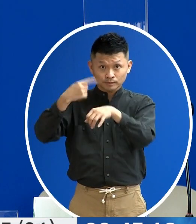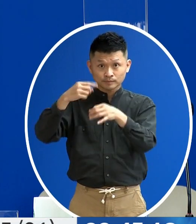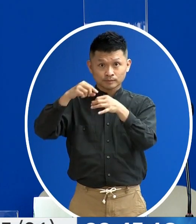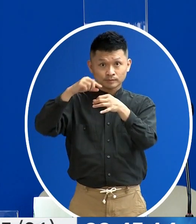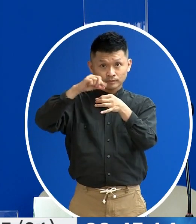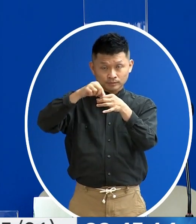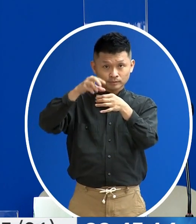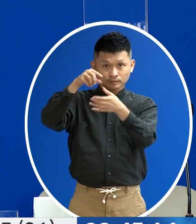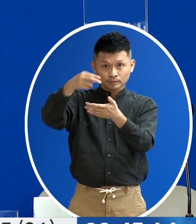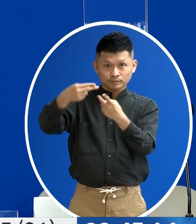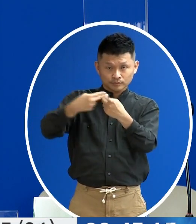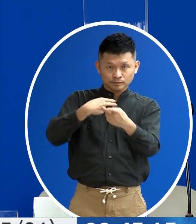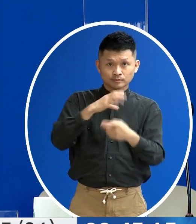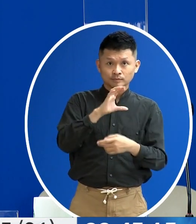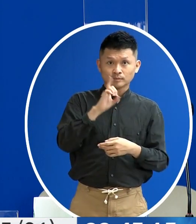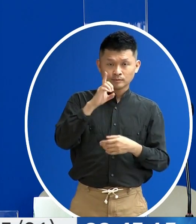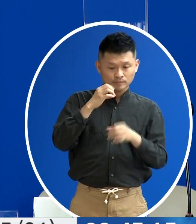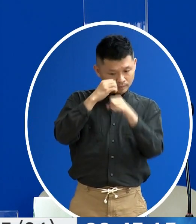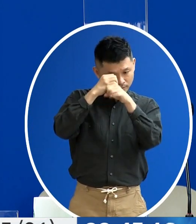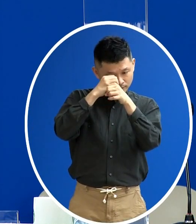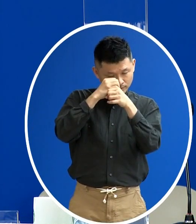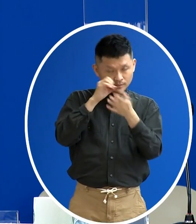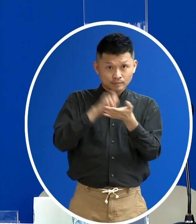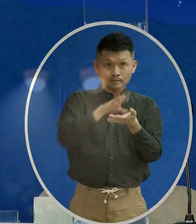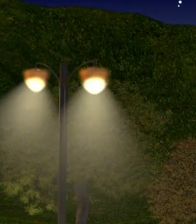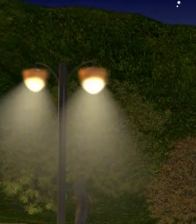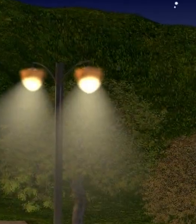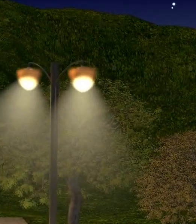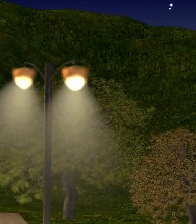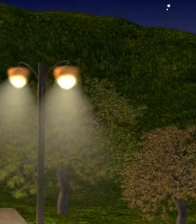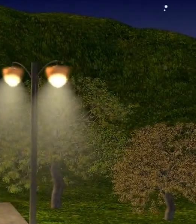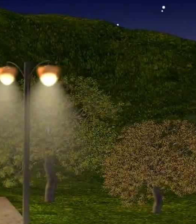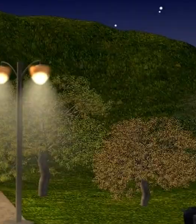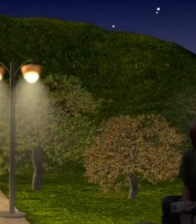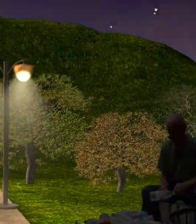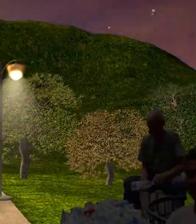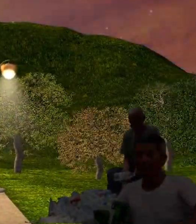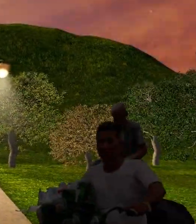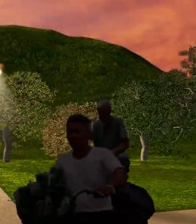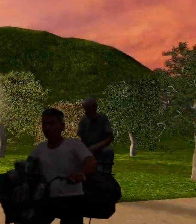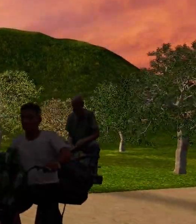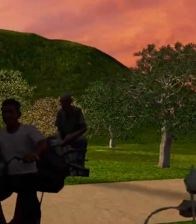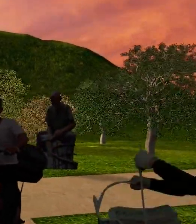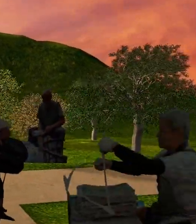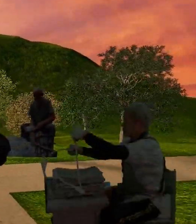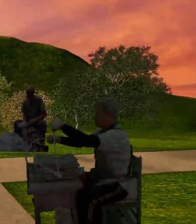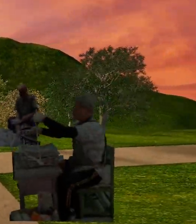到我们 CDC 就可以进行检验通报。